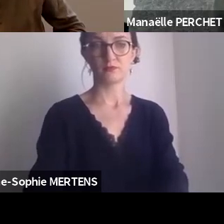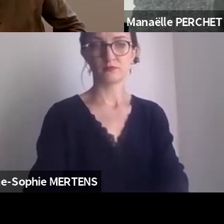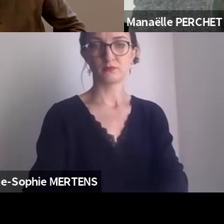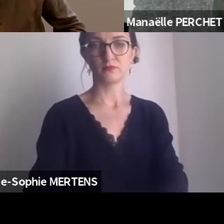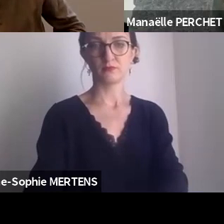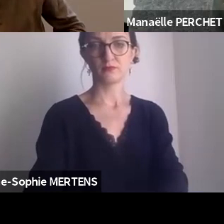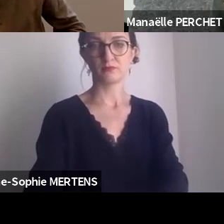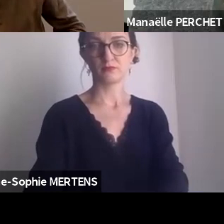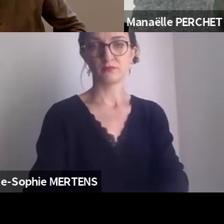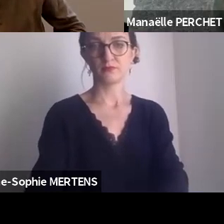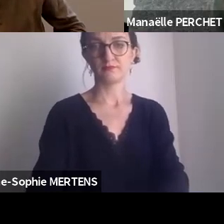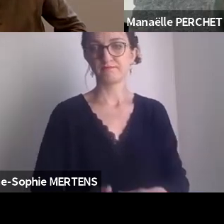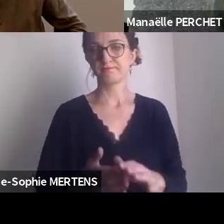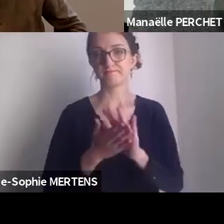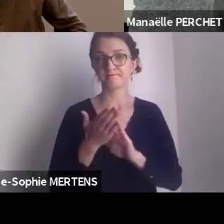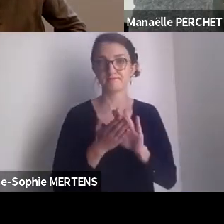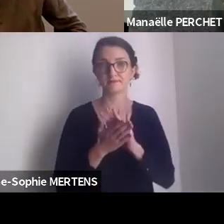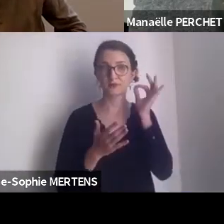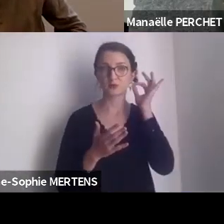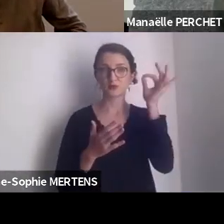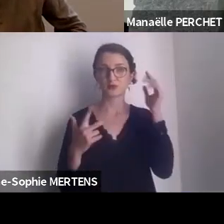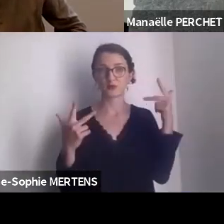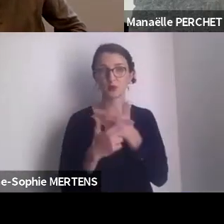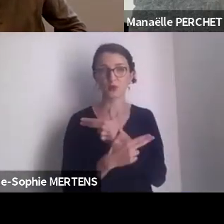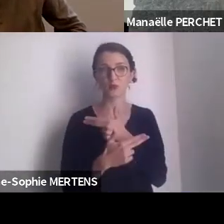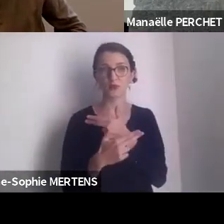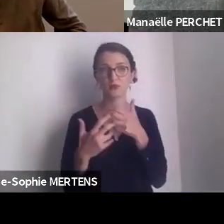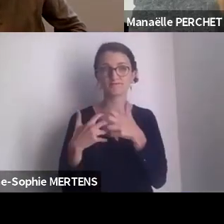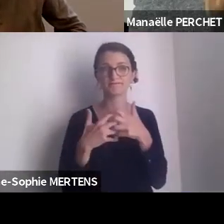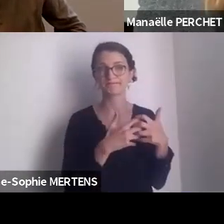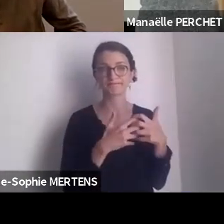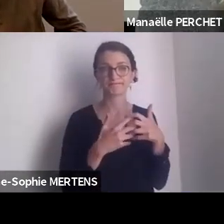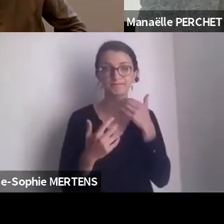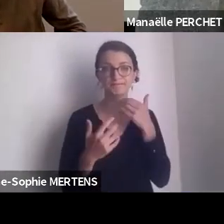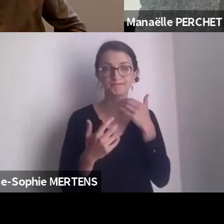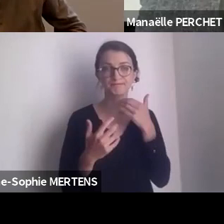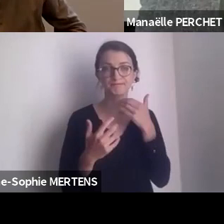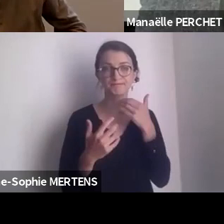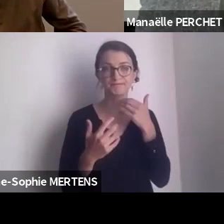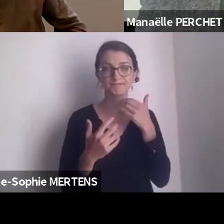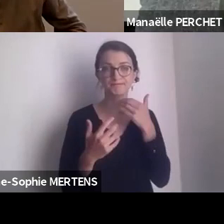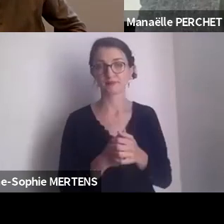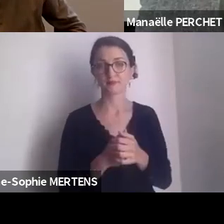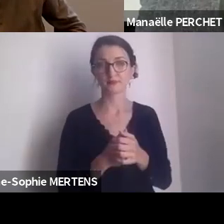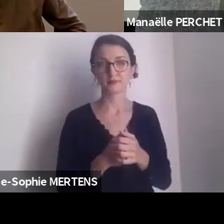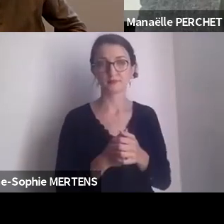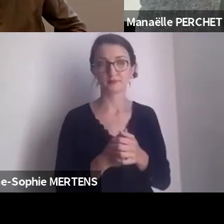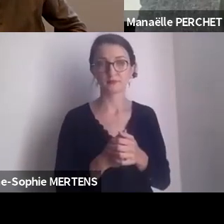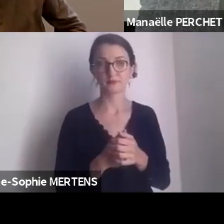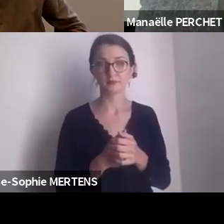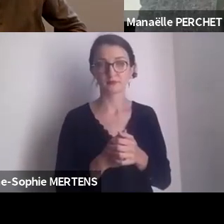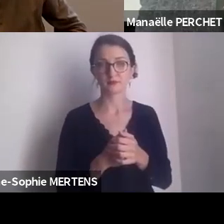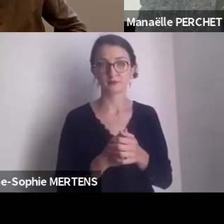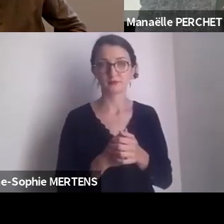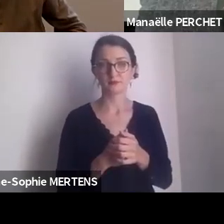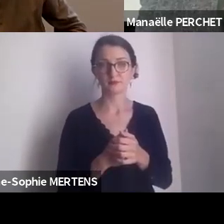d'adapter vraiment ce que vous proposez aux besoins qui ont été captés du marché. Et ces besoins, ils seront nécessairement différents de ce que vous aviez anticipé et peut-être même